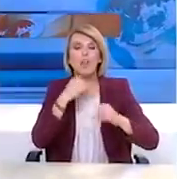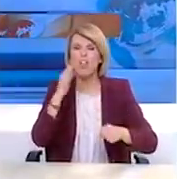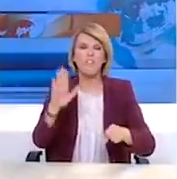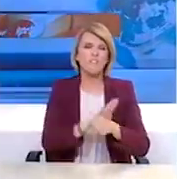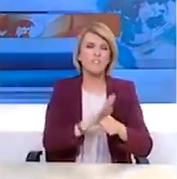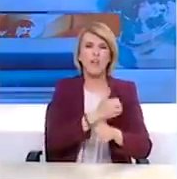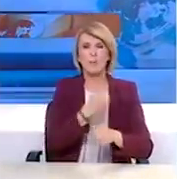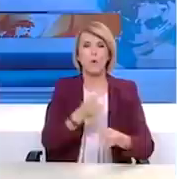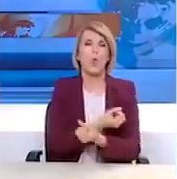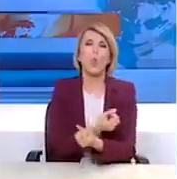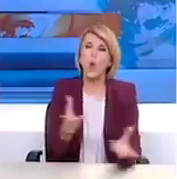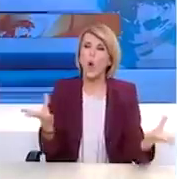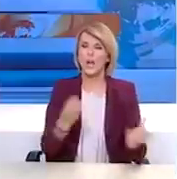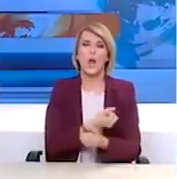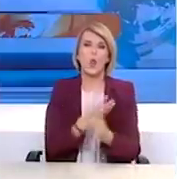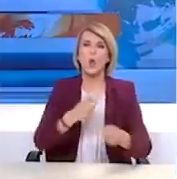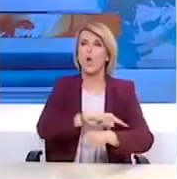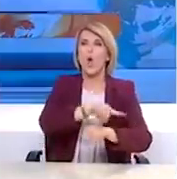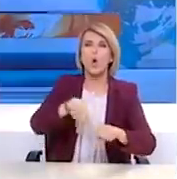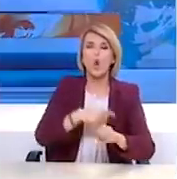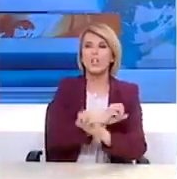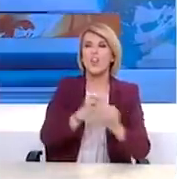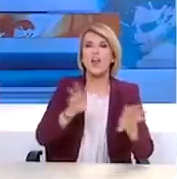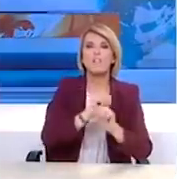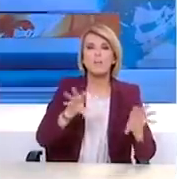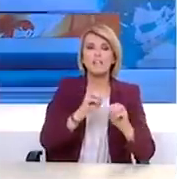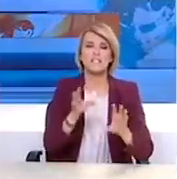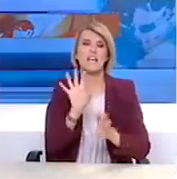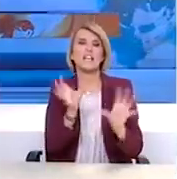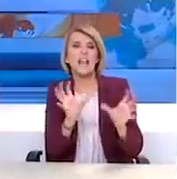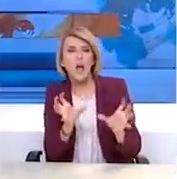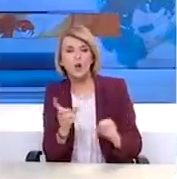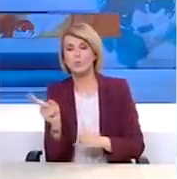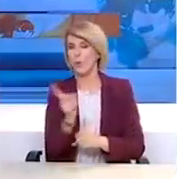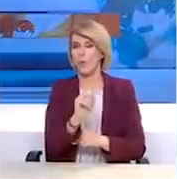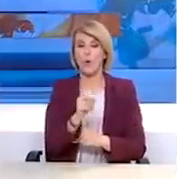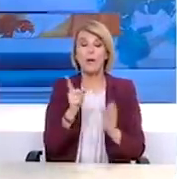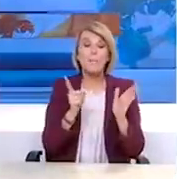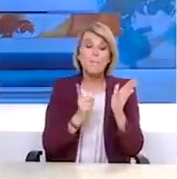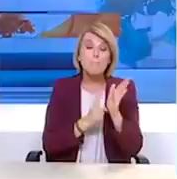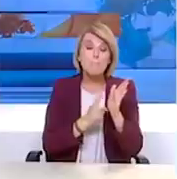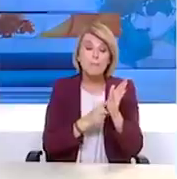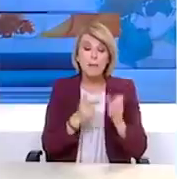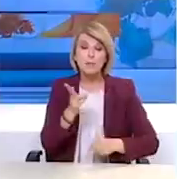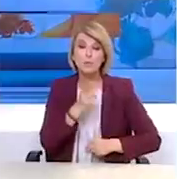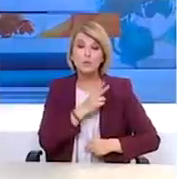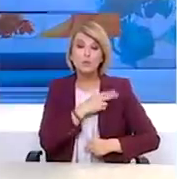ο δωρεάν διαφημιστικός χρόνος που έχουν τα κανάλια και προσφέρουν. Πρέπει να υπάρξει